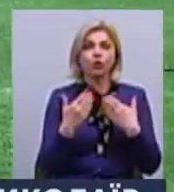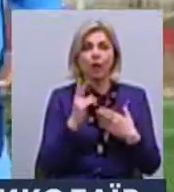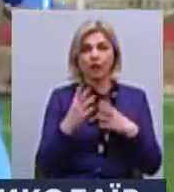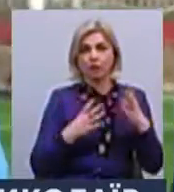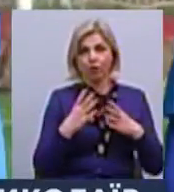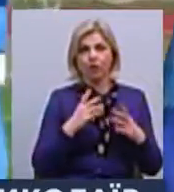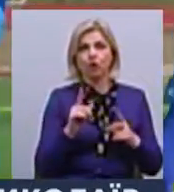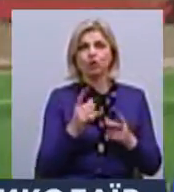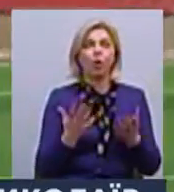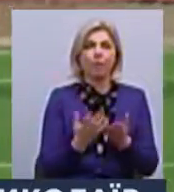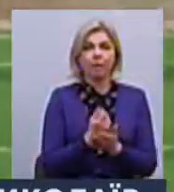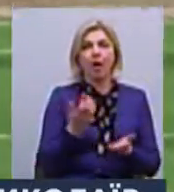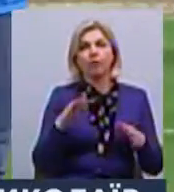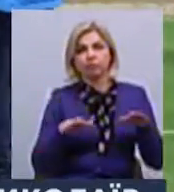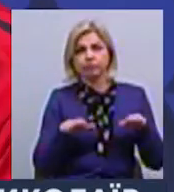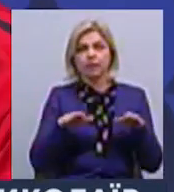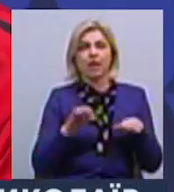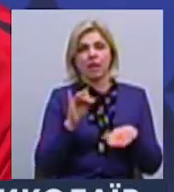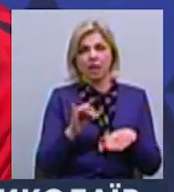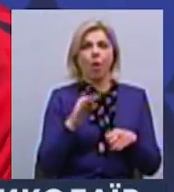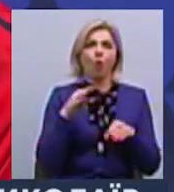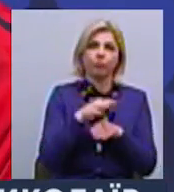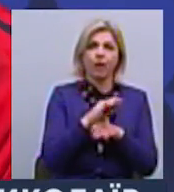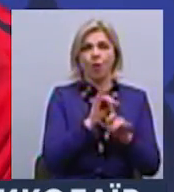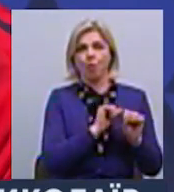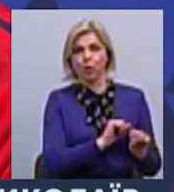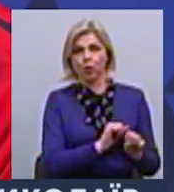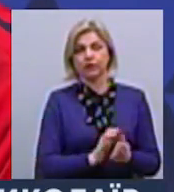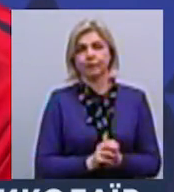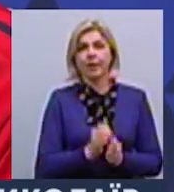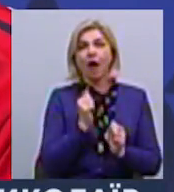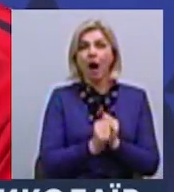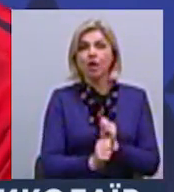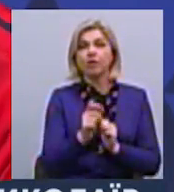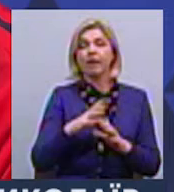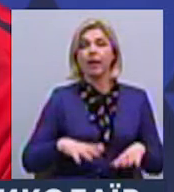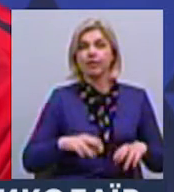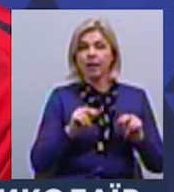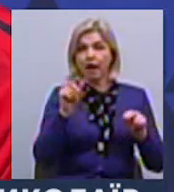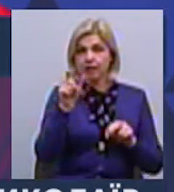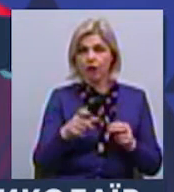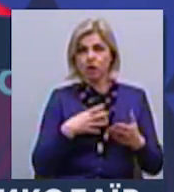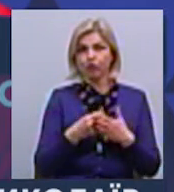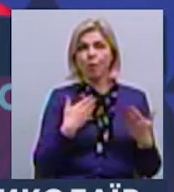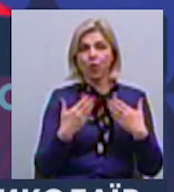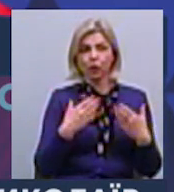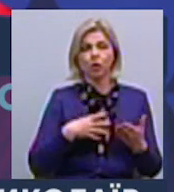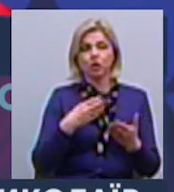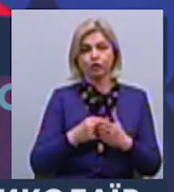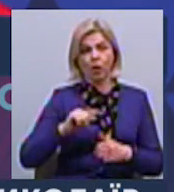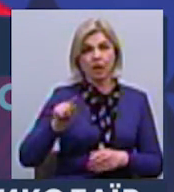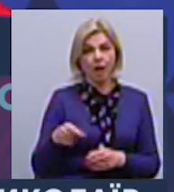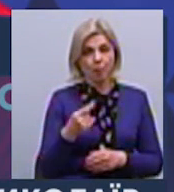досягти балансу між оборонними та атакувальними діями. У кожного тренера свій підхід, свої требування.